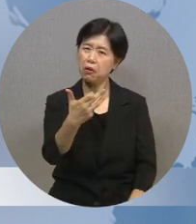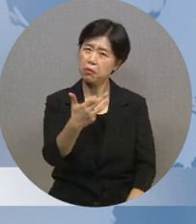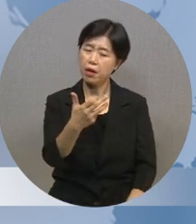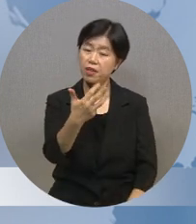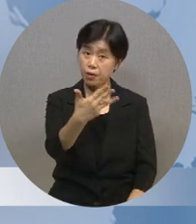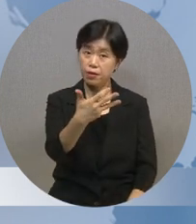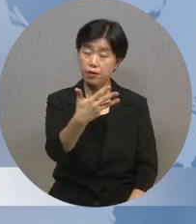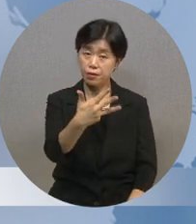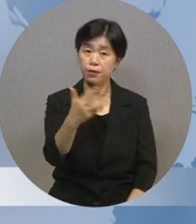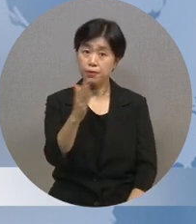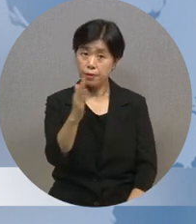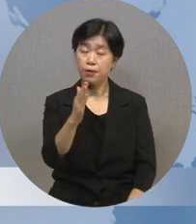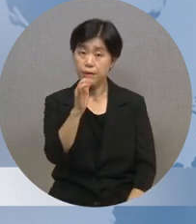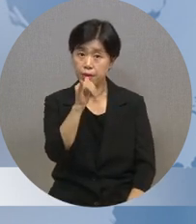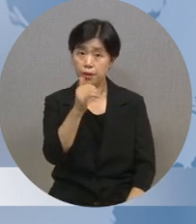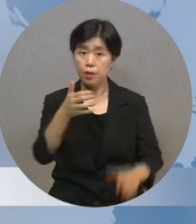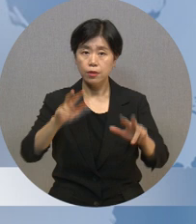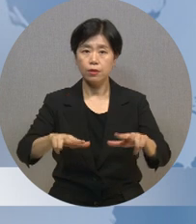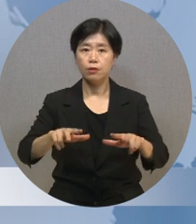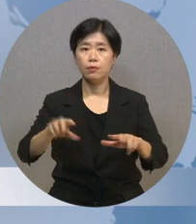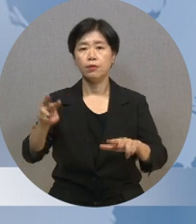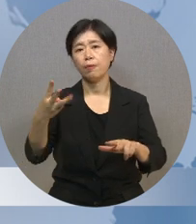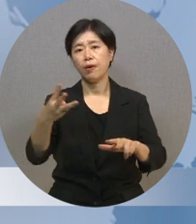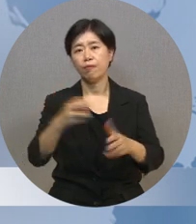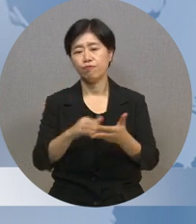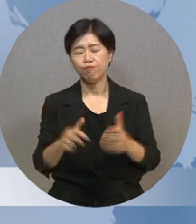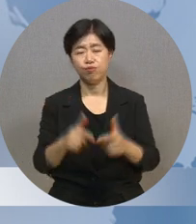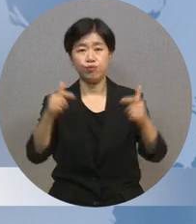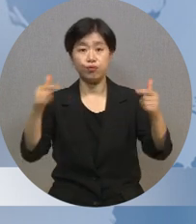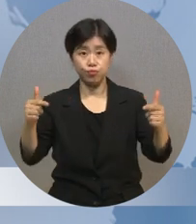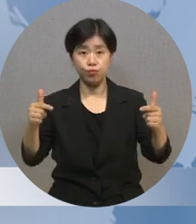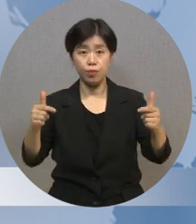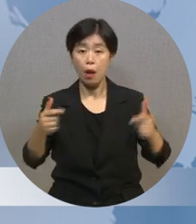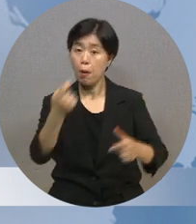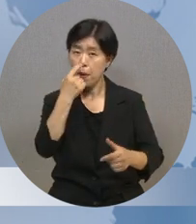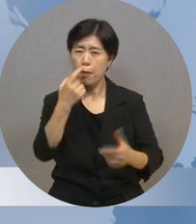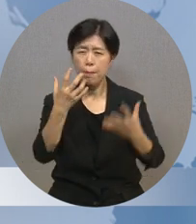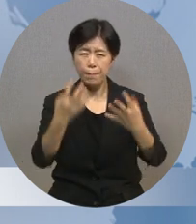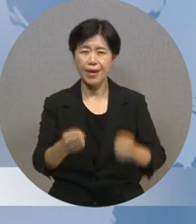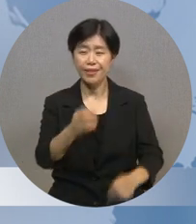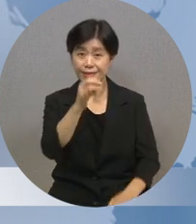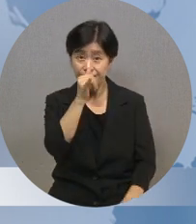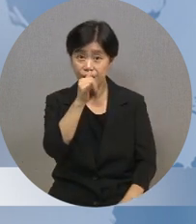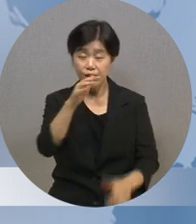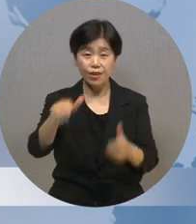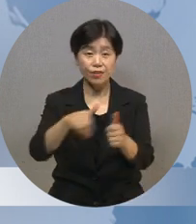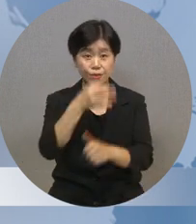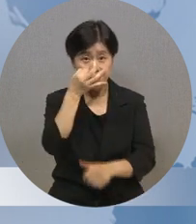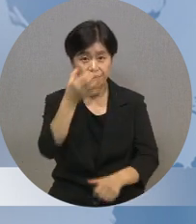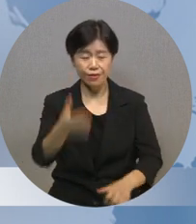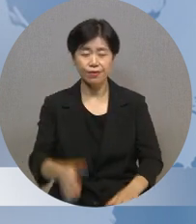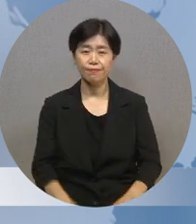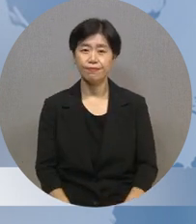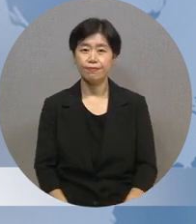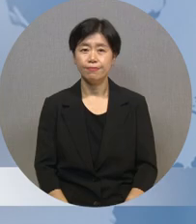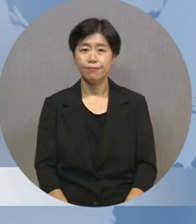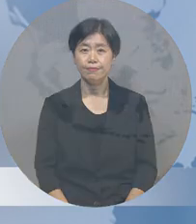이르기까지 이곳에서 세상을 배우는 다양한 교육이 이루어지고 있다는데요. 현장에 정운선 기자가